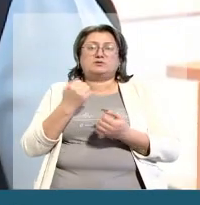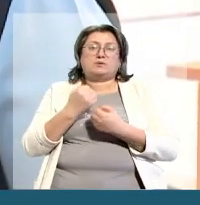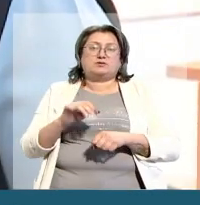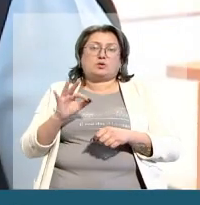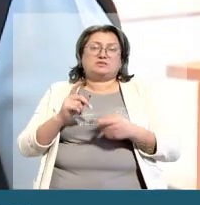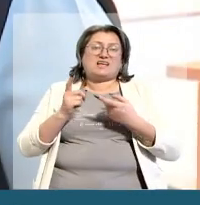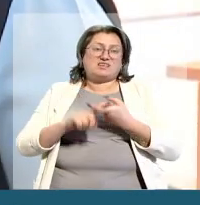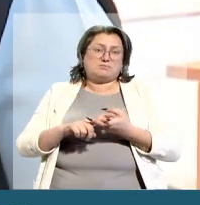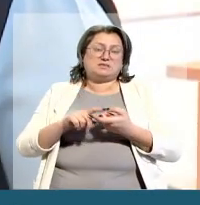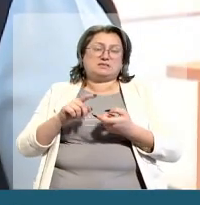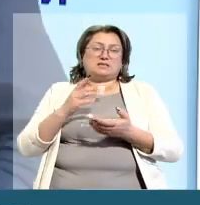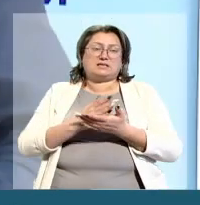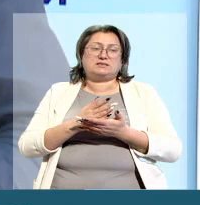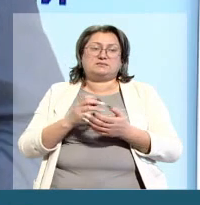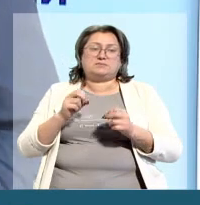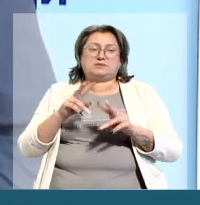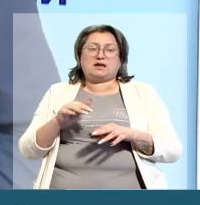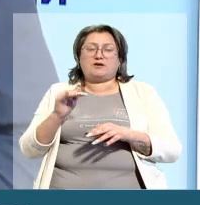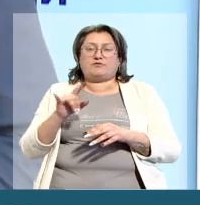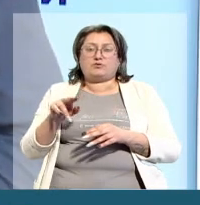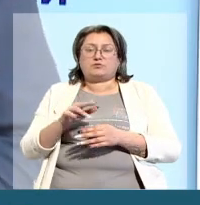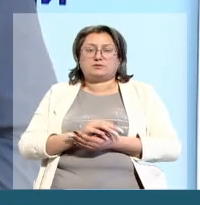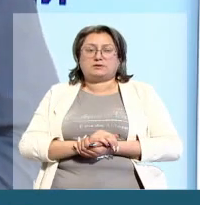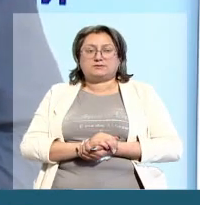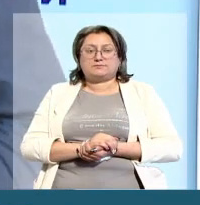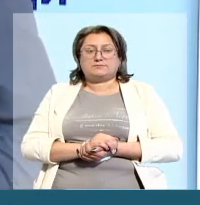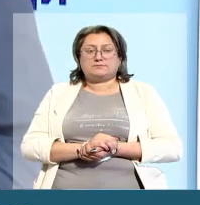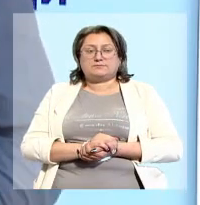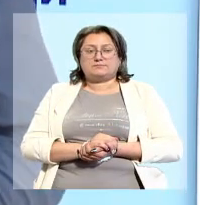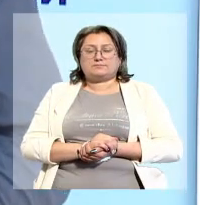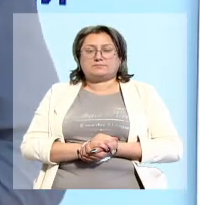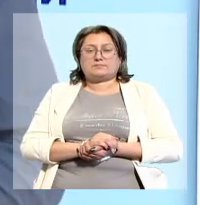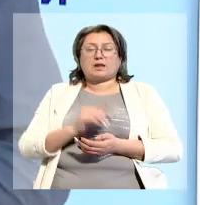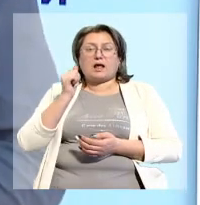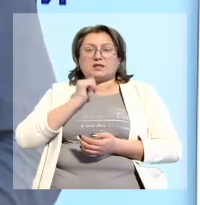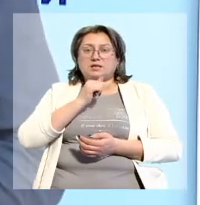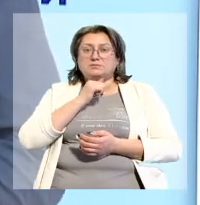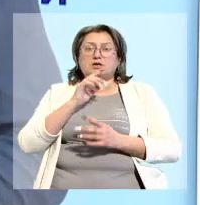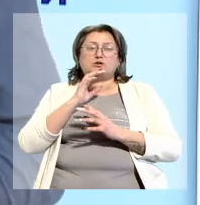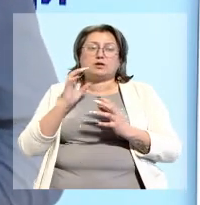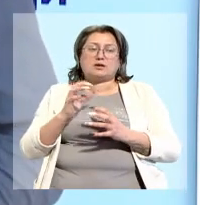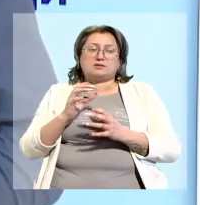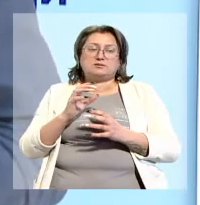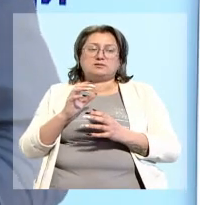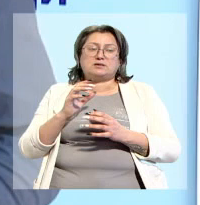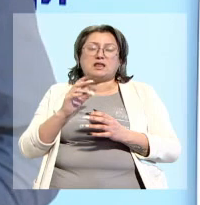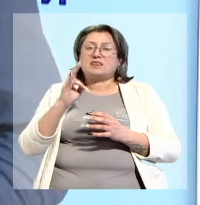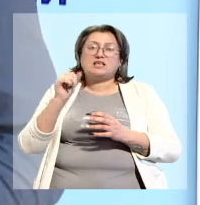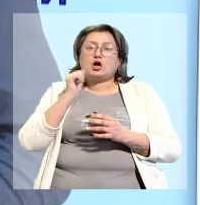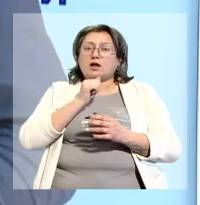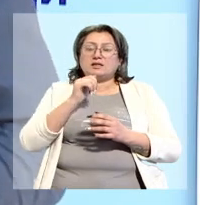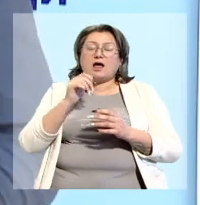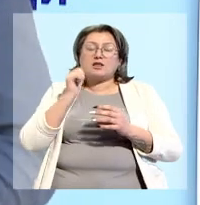арнайы қайырымдылық жобасы қарастырылған. В рамках данного проекта. Қайырымдылық жобасы аясында анонимділік сақталмайды. Себебі біз емдеу